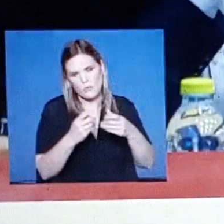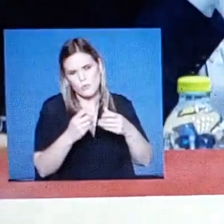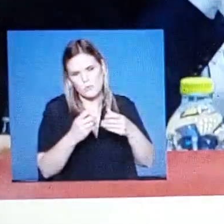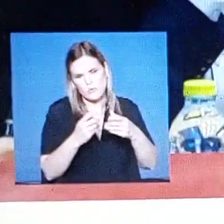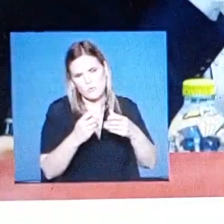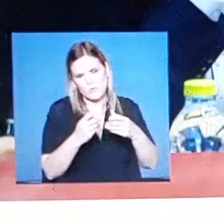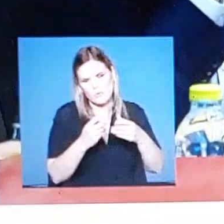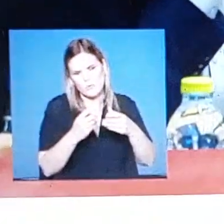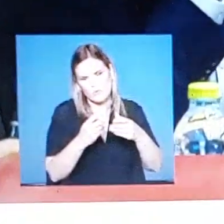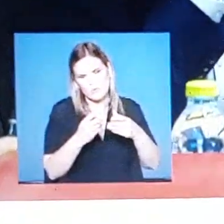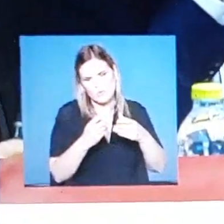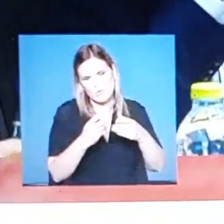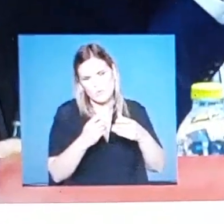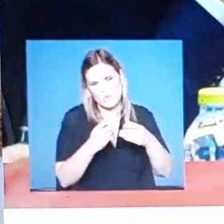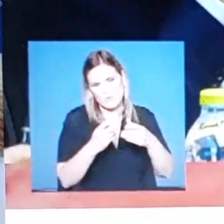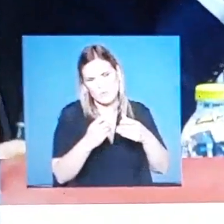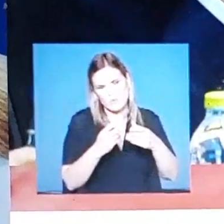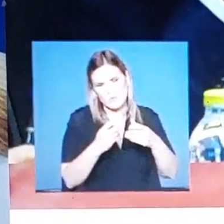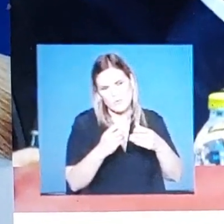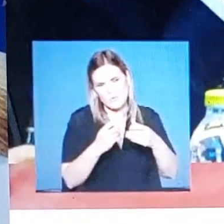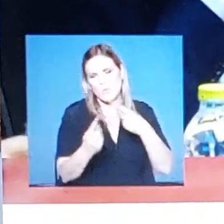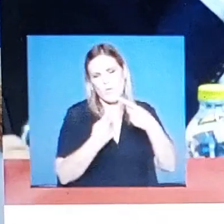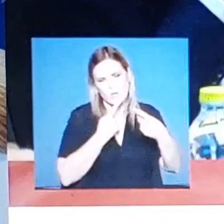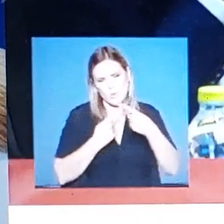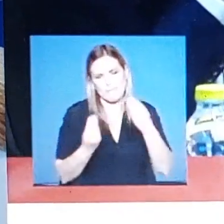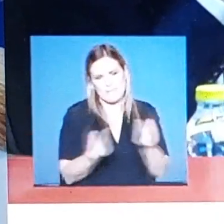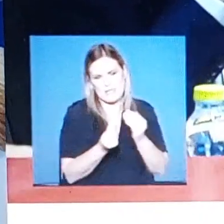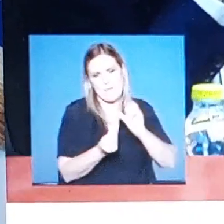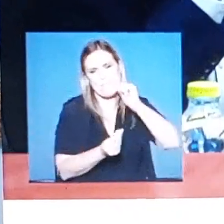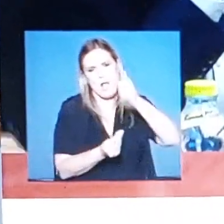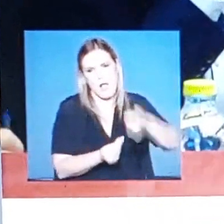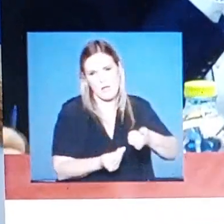Au cabinet, on discutera de cette question demain.